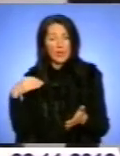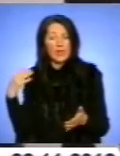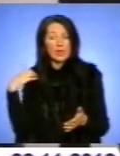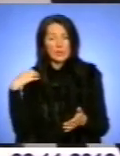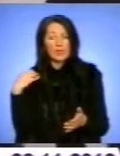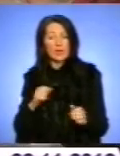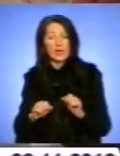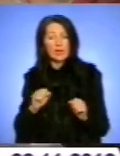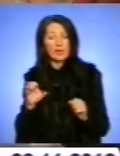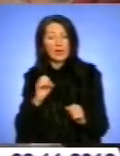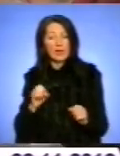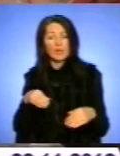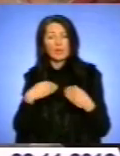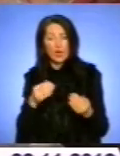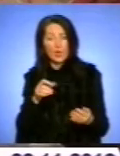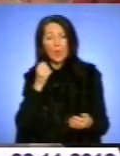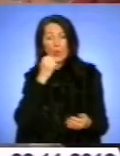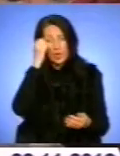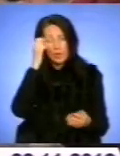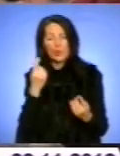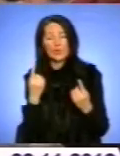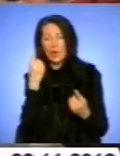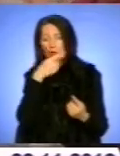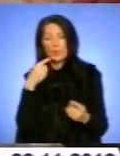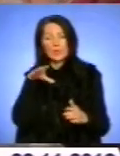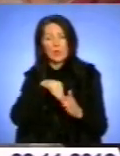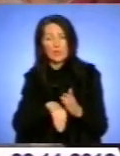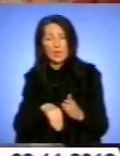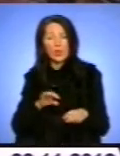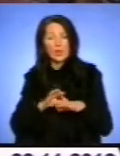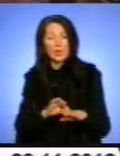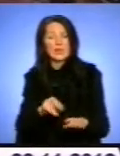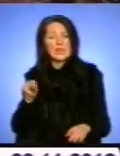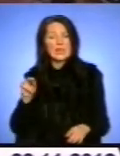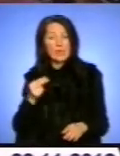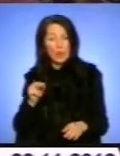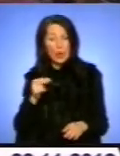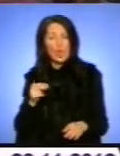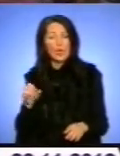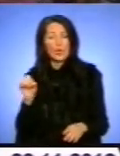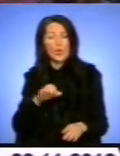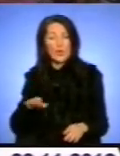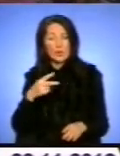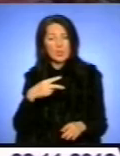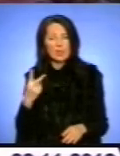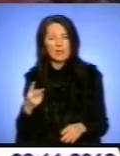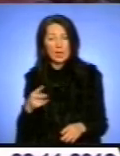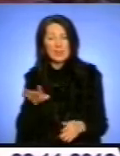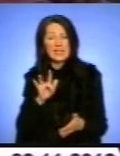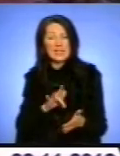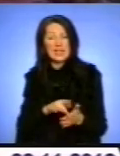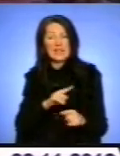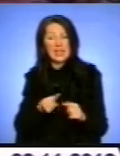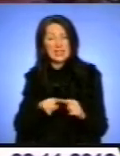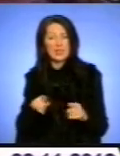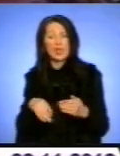Годимі подяку за особливий внесок у проведенні чемпіонату Євро-2012. Український науково-практичний центр екстреної медичної допомоги медицини